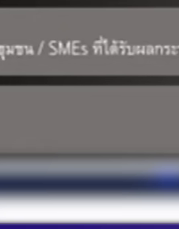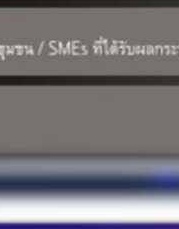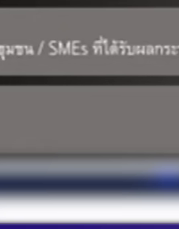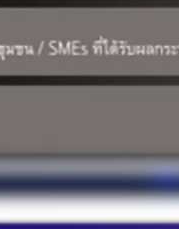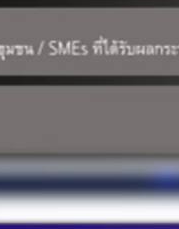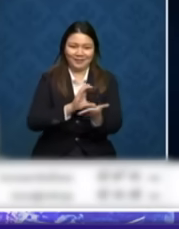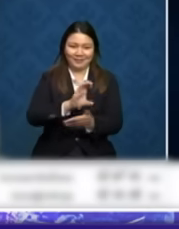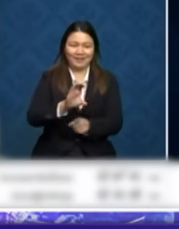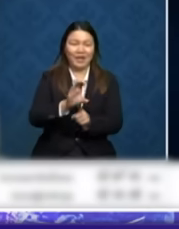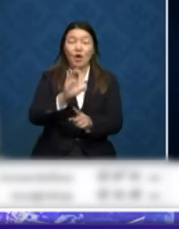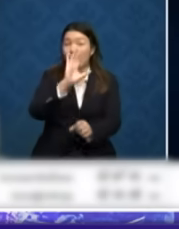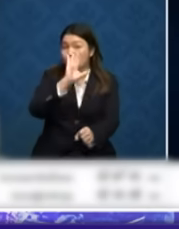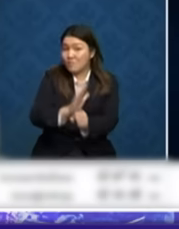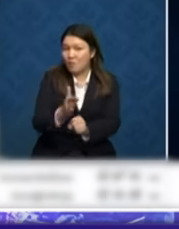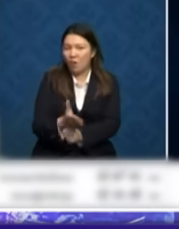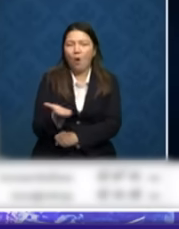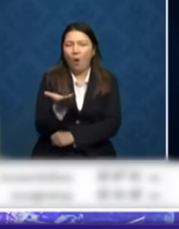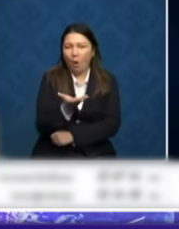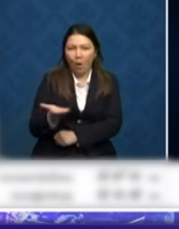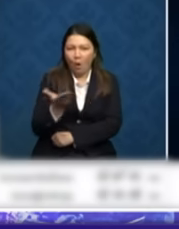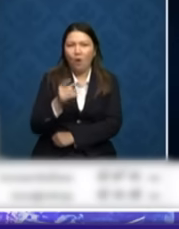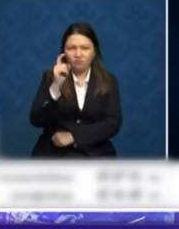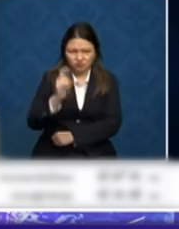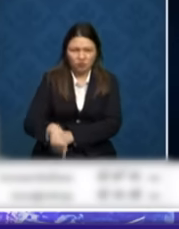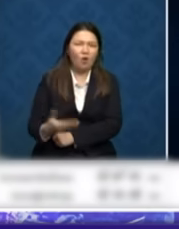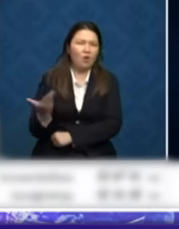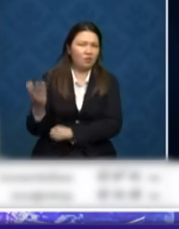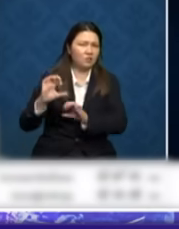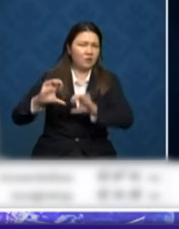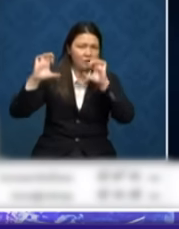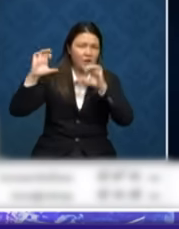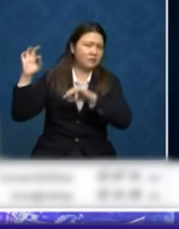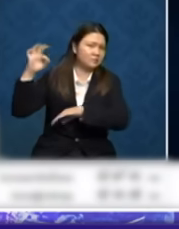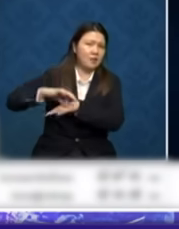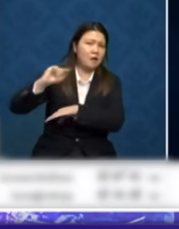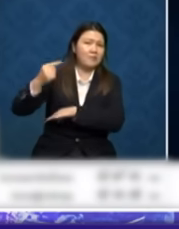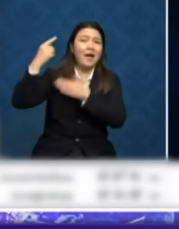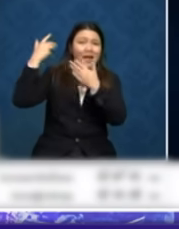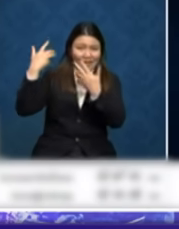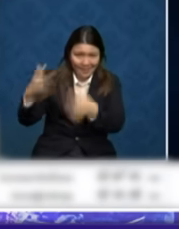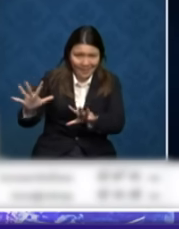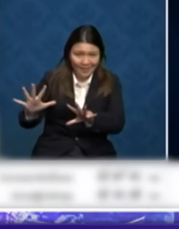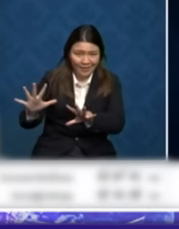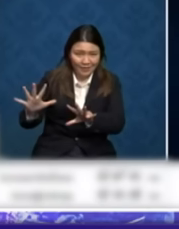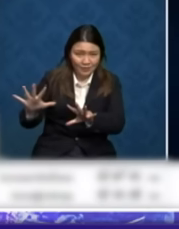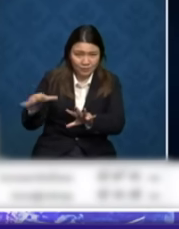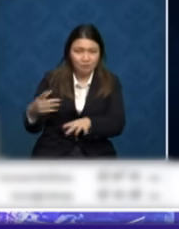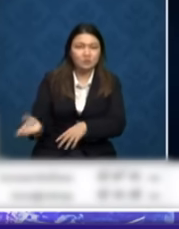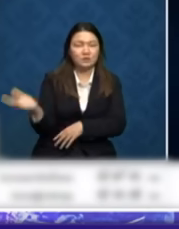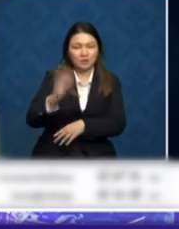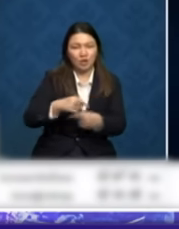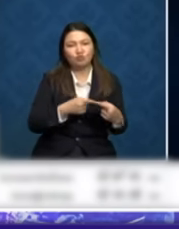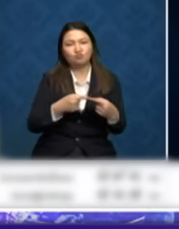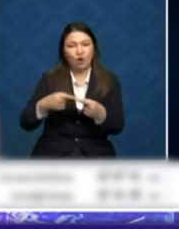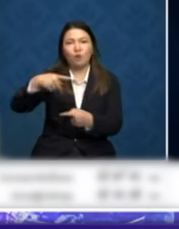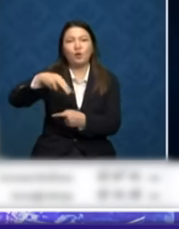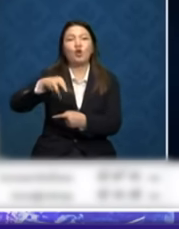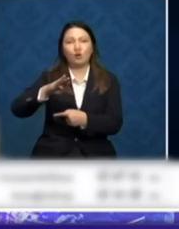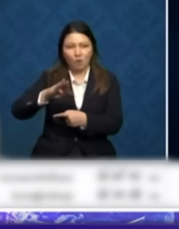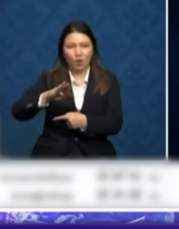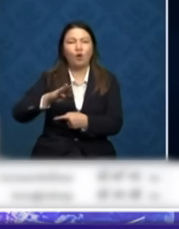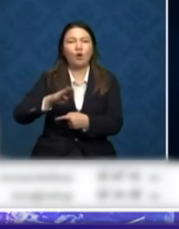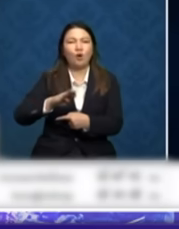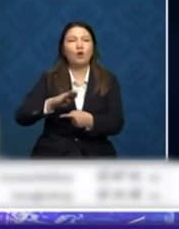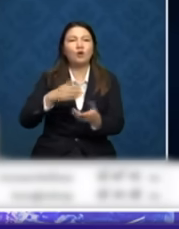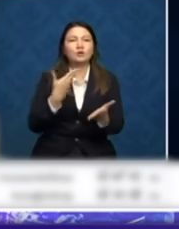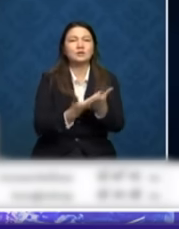งั้น แล้วใน 35,000 ล้านบาทคุณดูธกส.ธนาคารเดียวฮะเบอร์1ข้างบนสุดโดนไป 30,000 กว่าล้านแล้วก็เบี้ยใบร